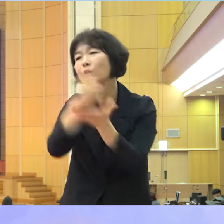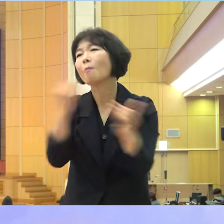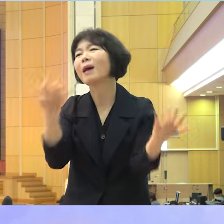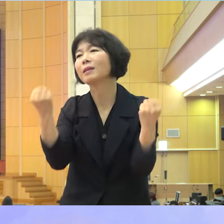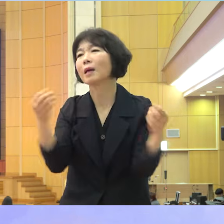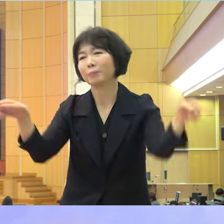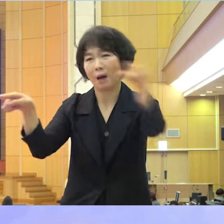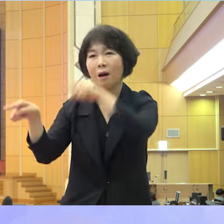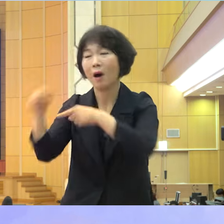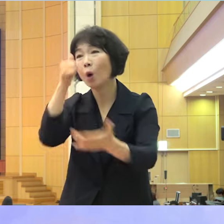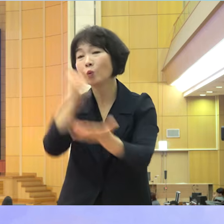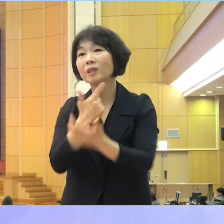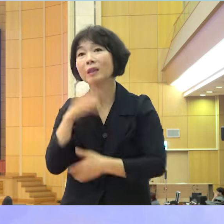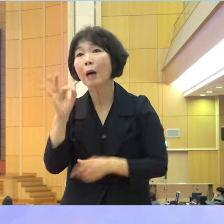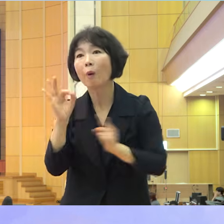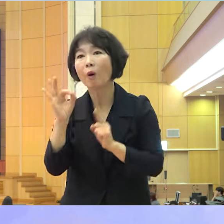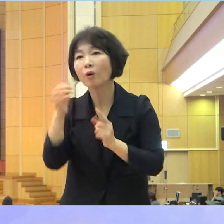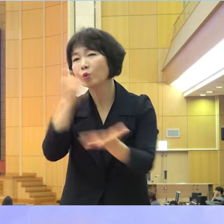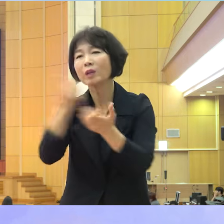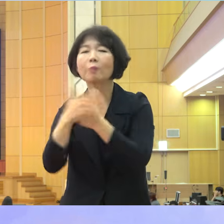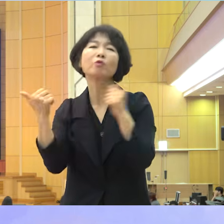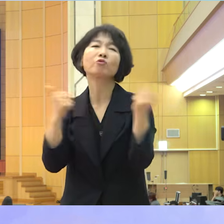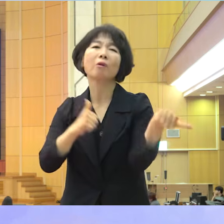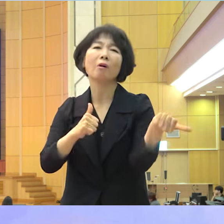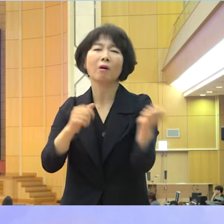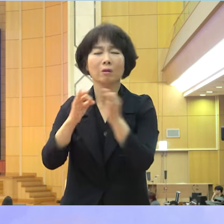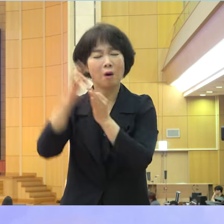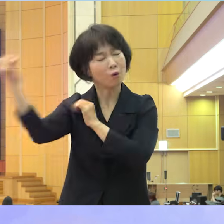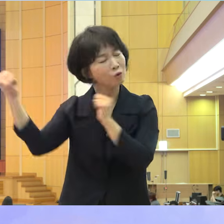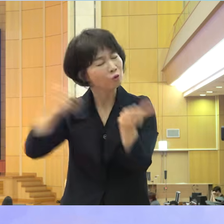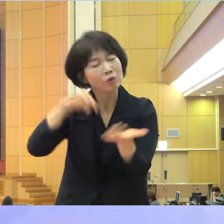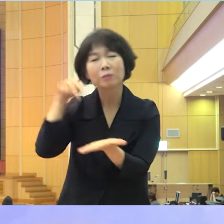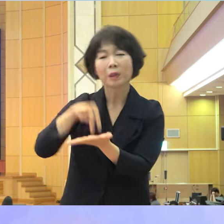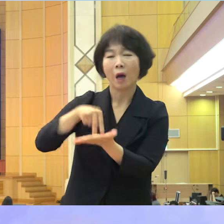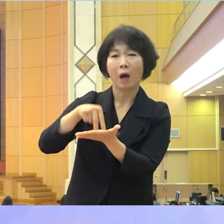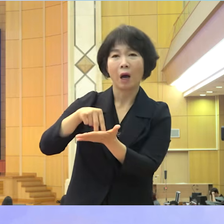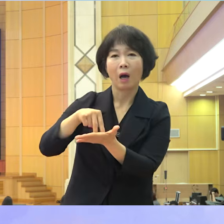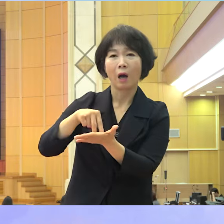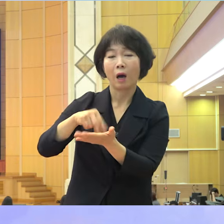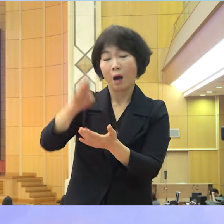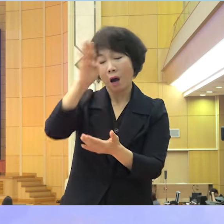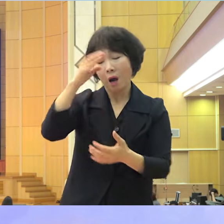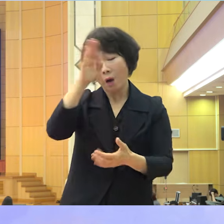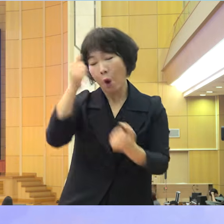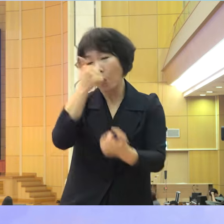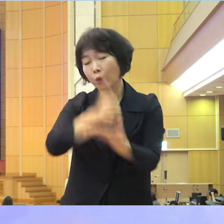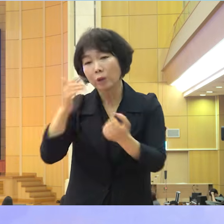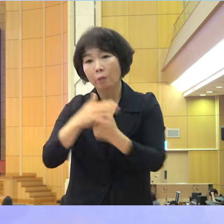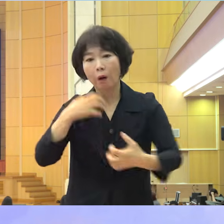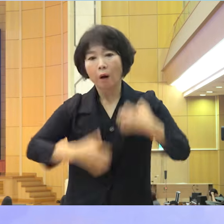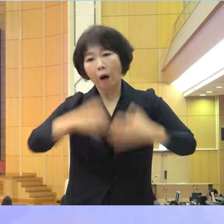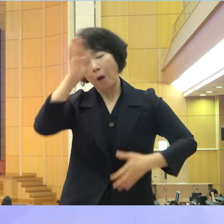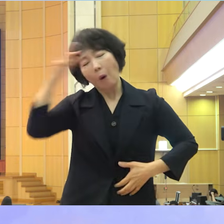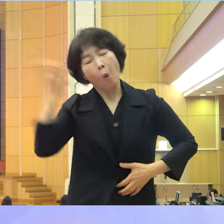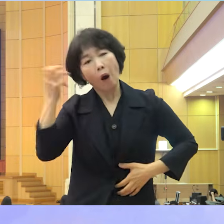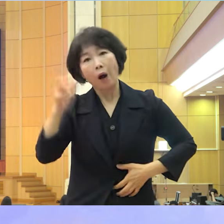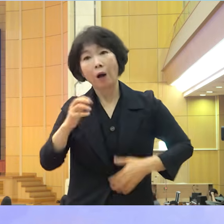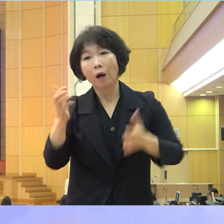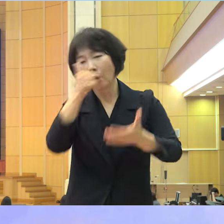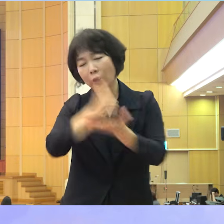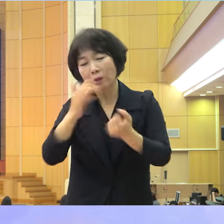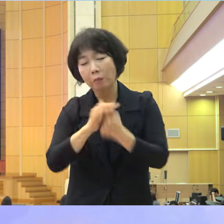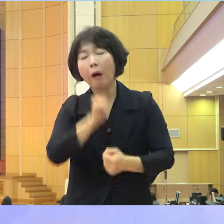죄인들이었고, 죄의 싹슨 사망, 영원히 사망할 수밖에 없고 병들고 고통받고 가난하고